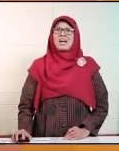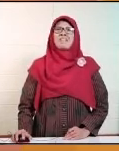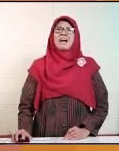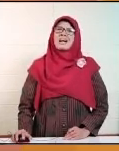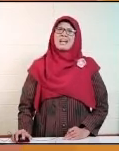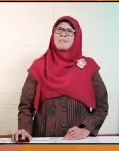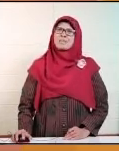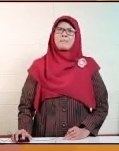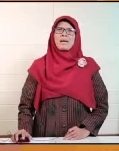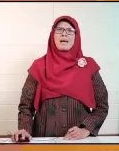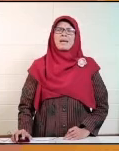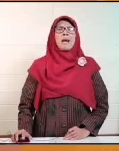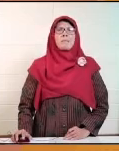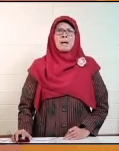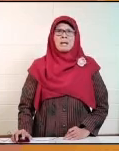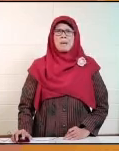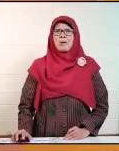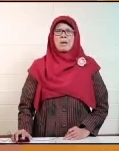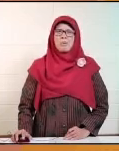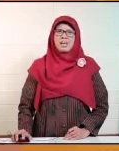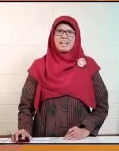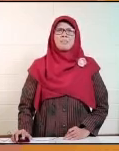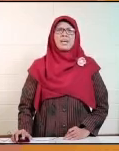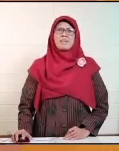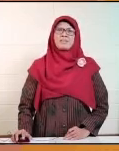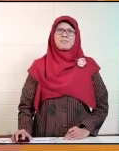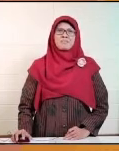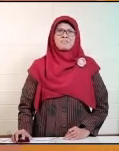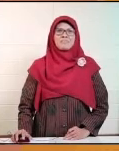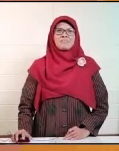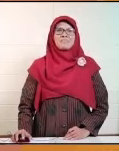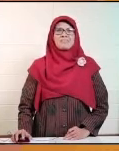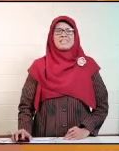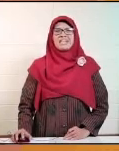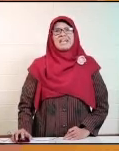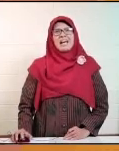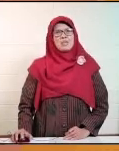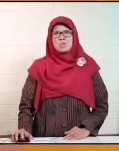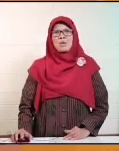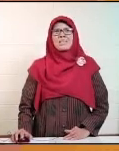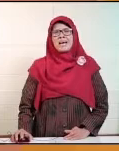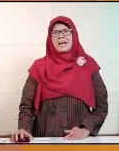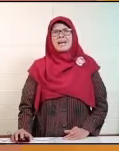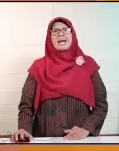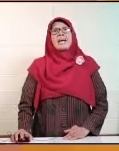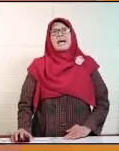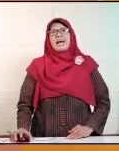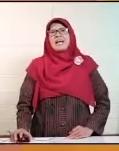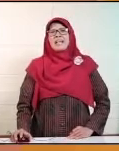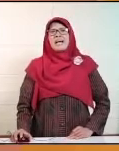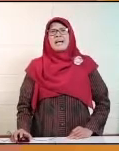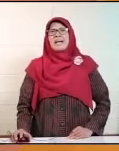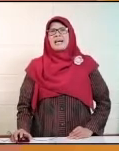Insyaallah akan itu sampaikan pada poin-poin berikut Hai nah tujuannya